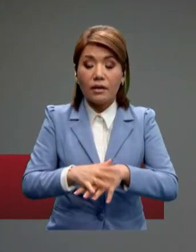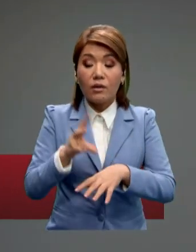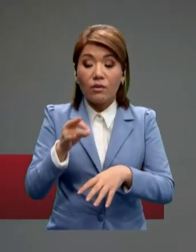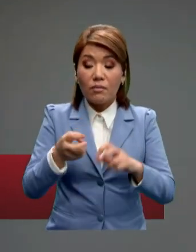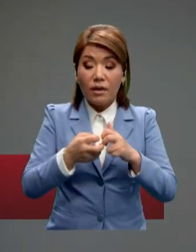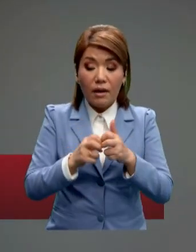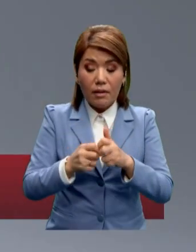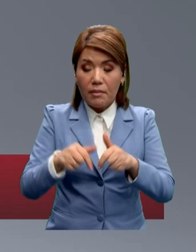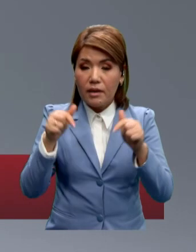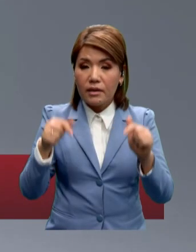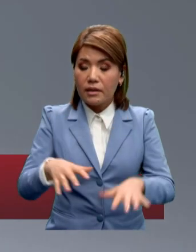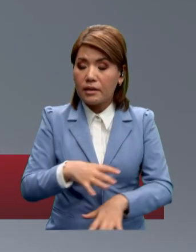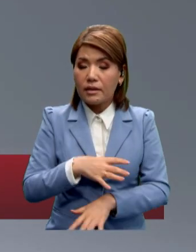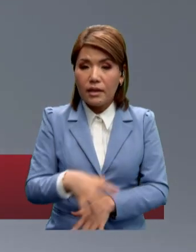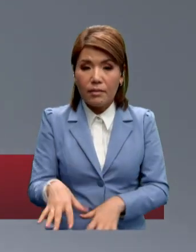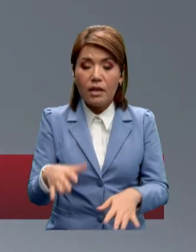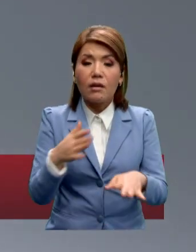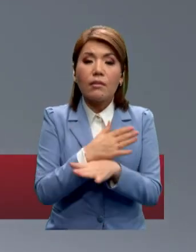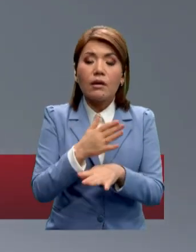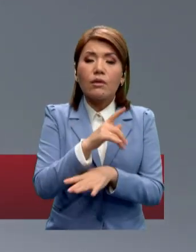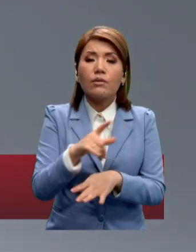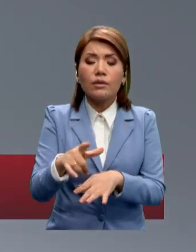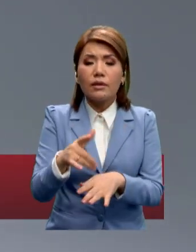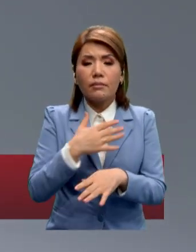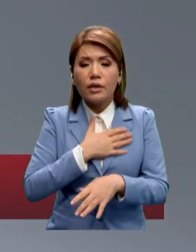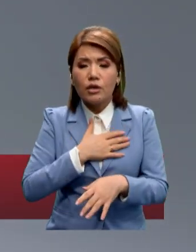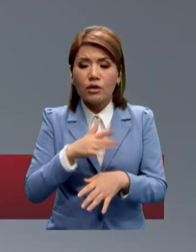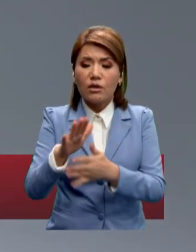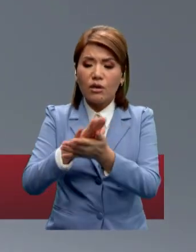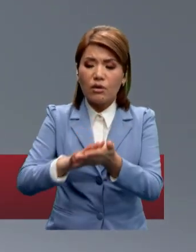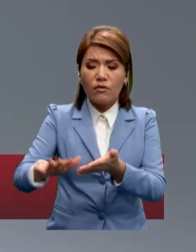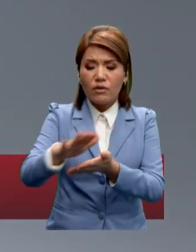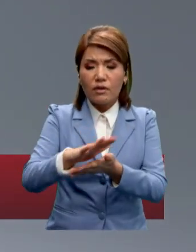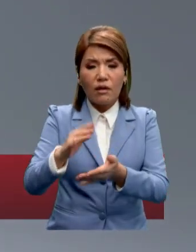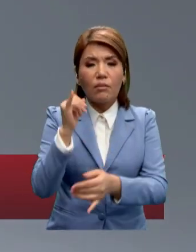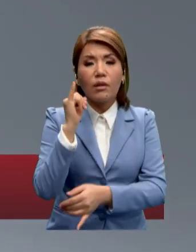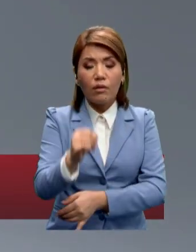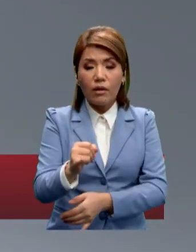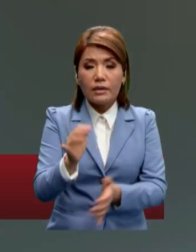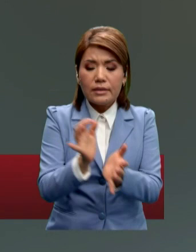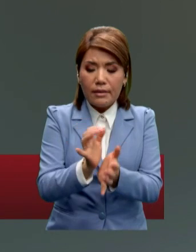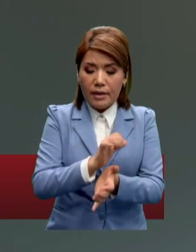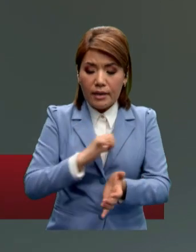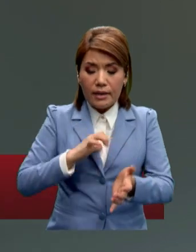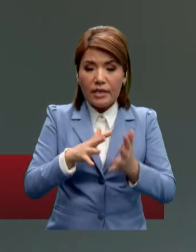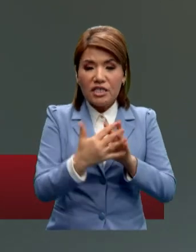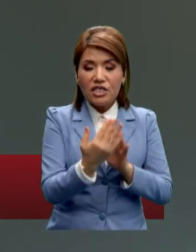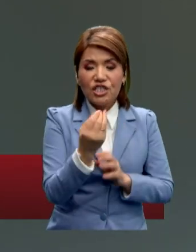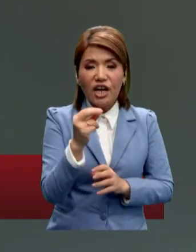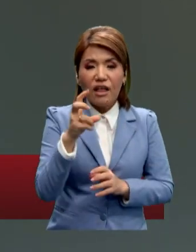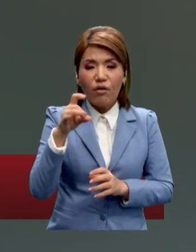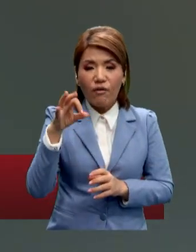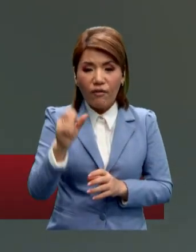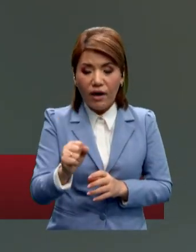проблема так и не решена. Экологи уверены, территорию очистили плохо. Самые грязные места – это возле села Чкалово и